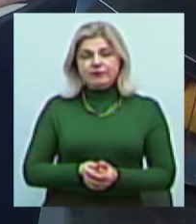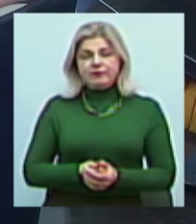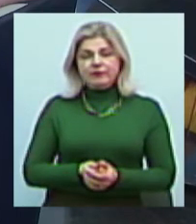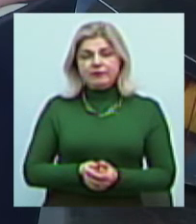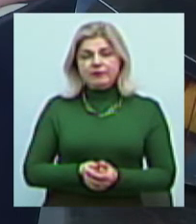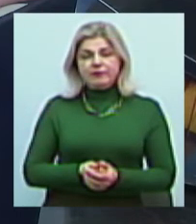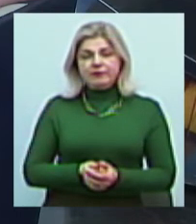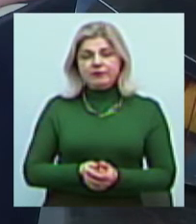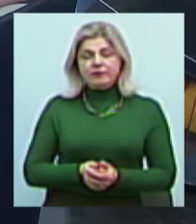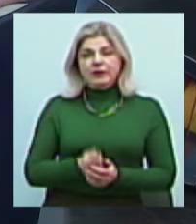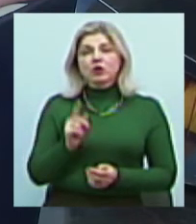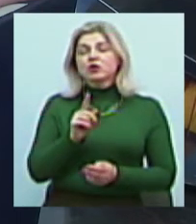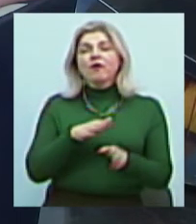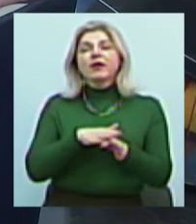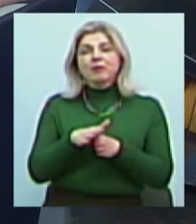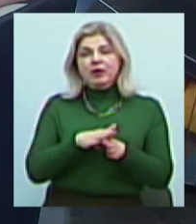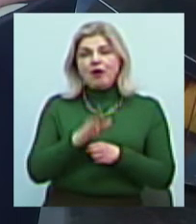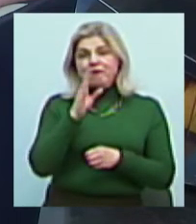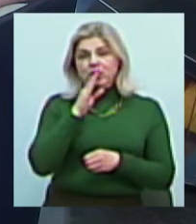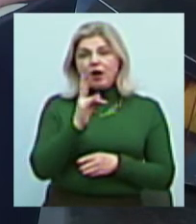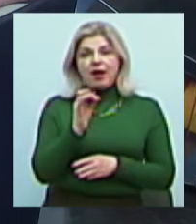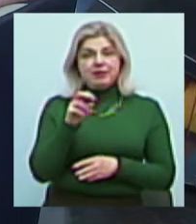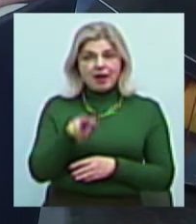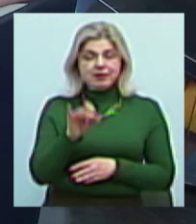водовідведення, та що реалізується водоканалом та